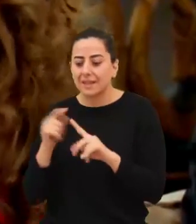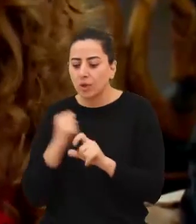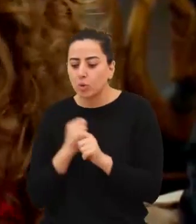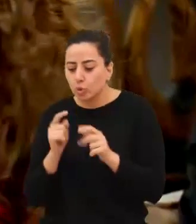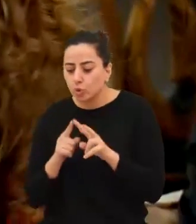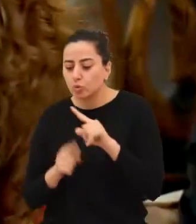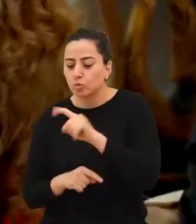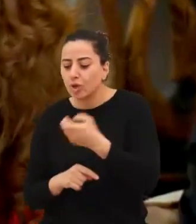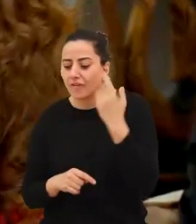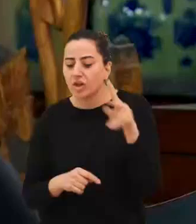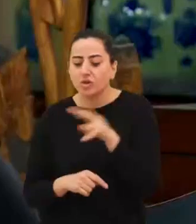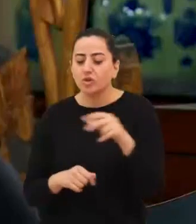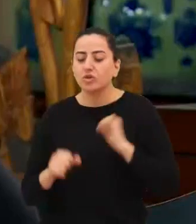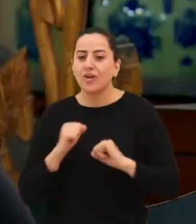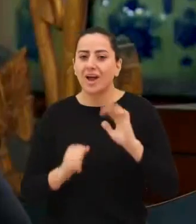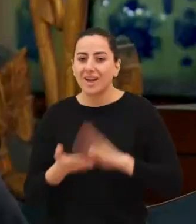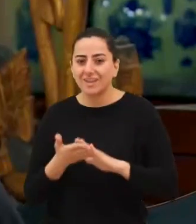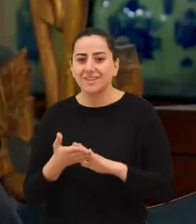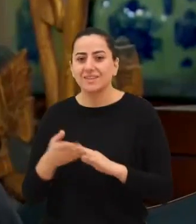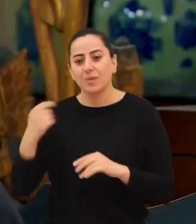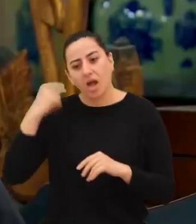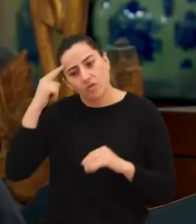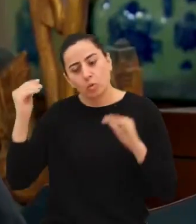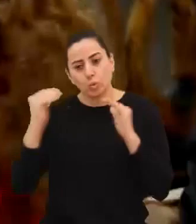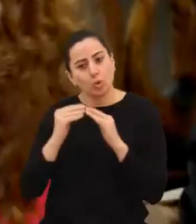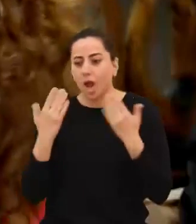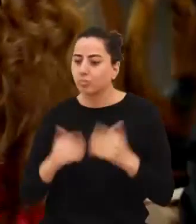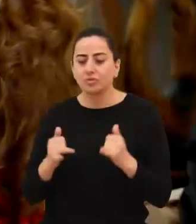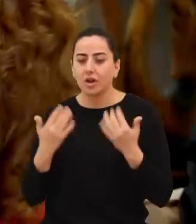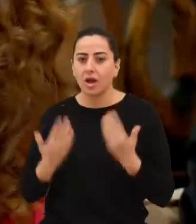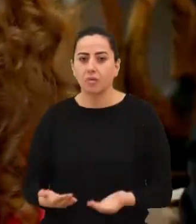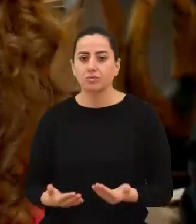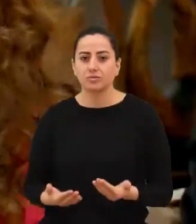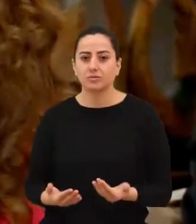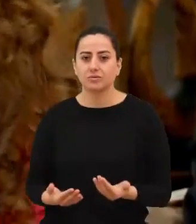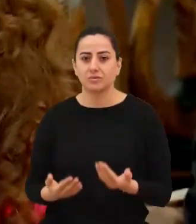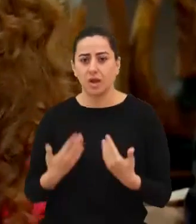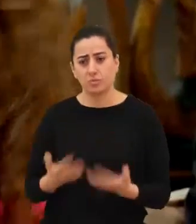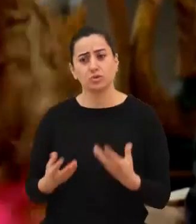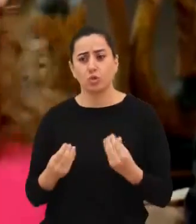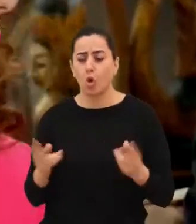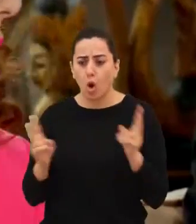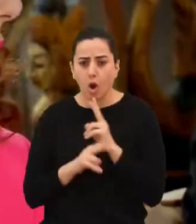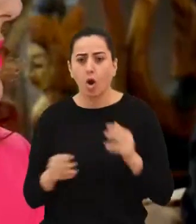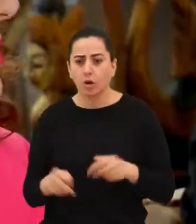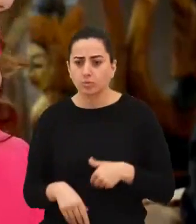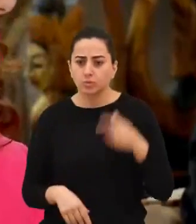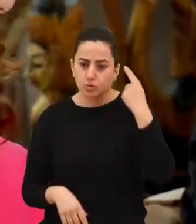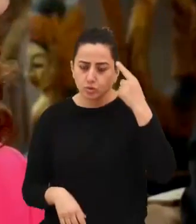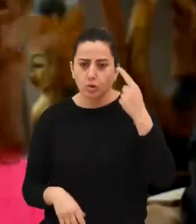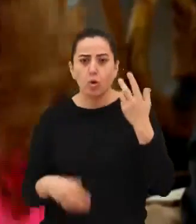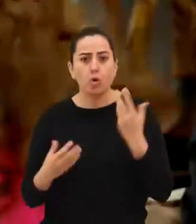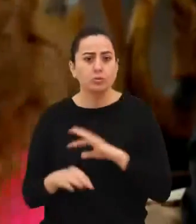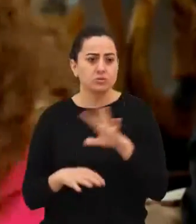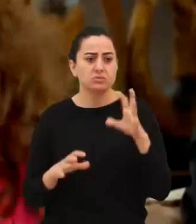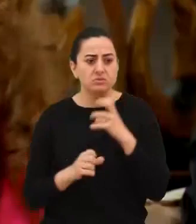buldum, Nurhan'ın üniversiteden arkadaşı. O da benim kafadanmış, tamam yaparız falan dedi. Aslında çok komik olacaktı da. Neden